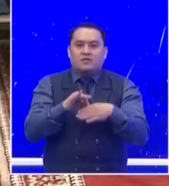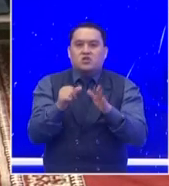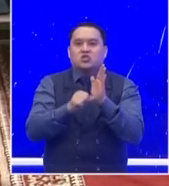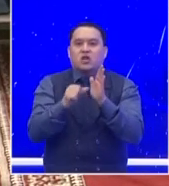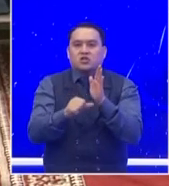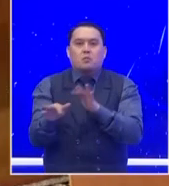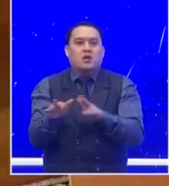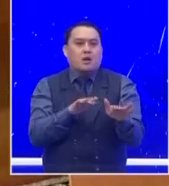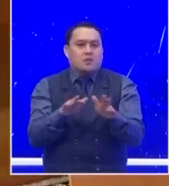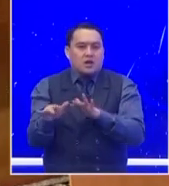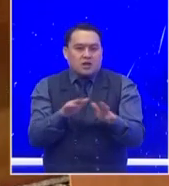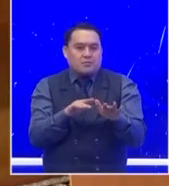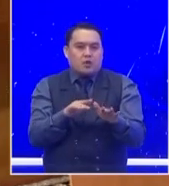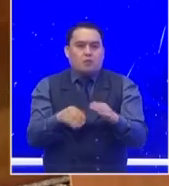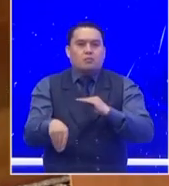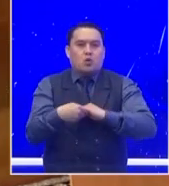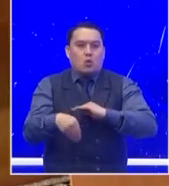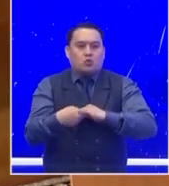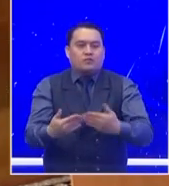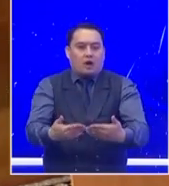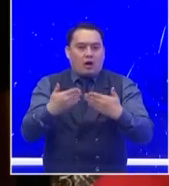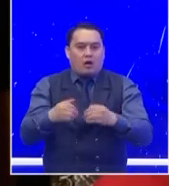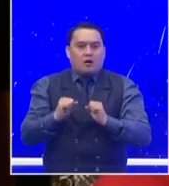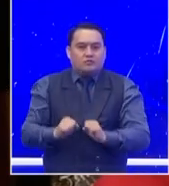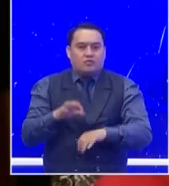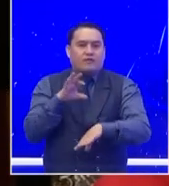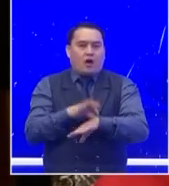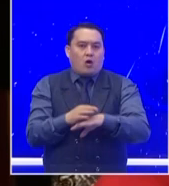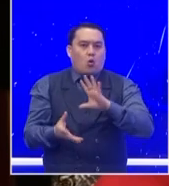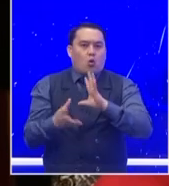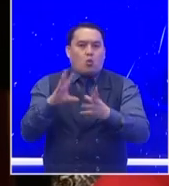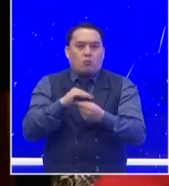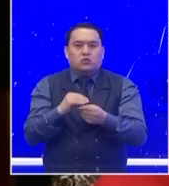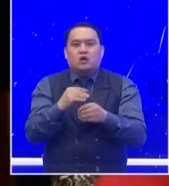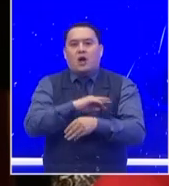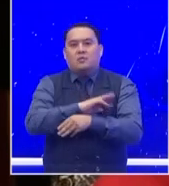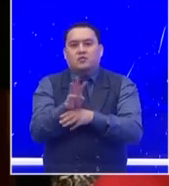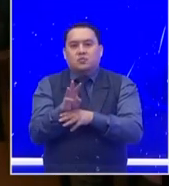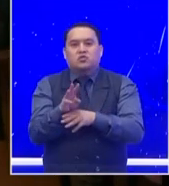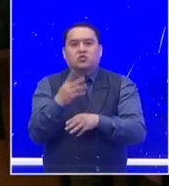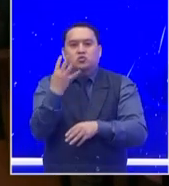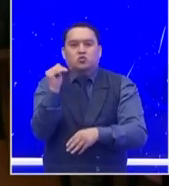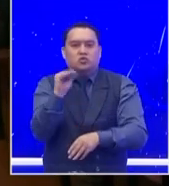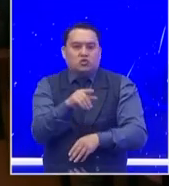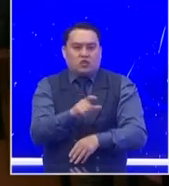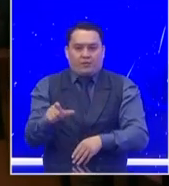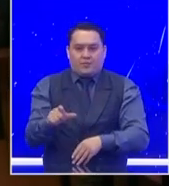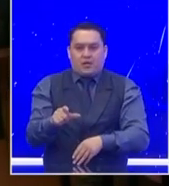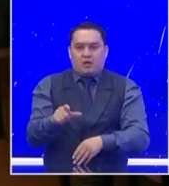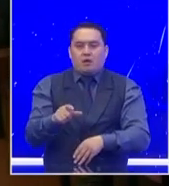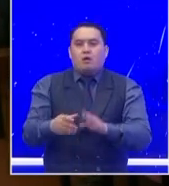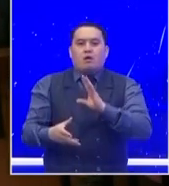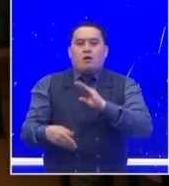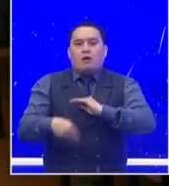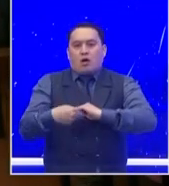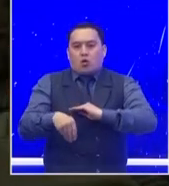более 60 мероприятий по предотвращению коррупционных фактов. В общей сложности охвачено свыше 4000 человек. О негативных